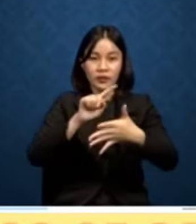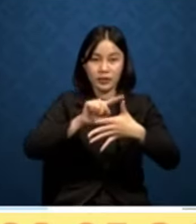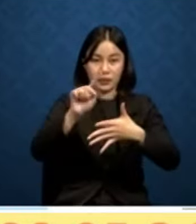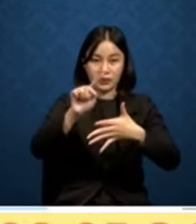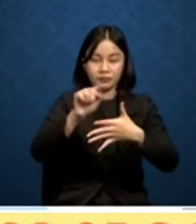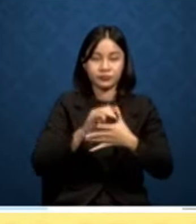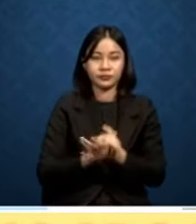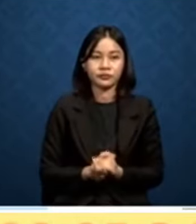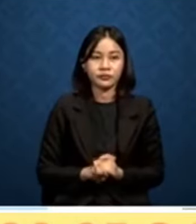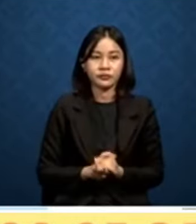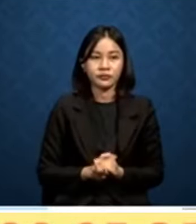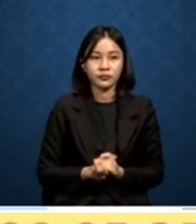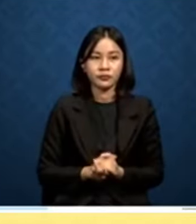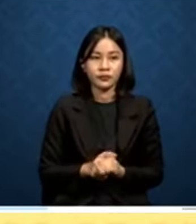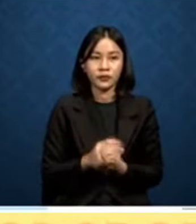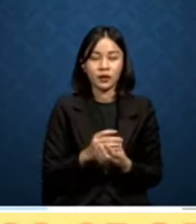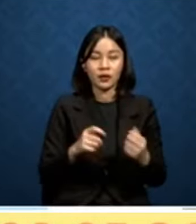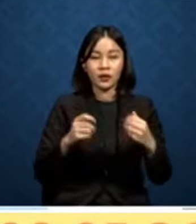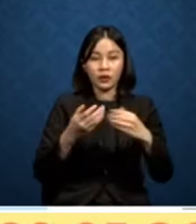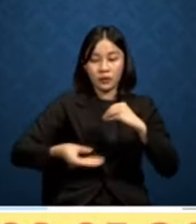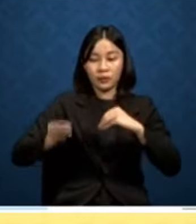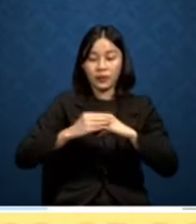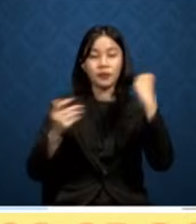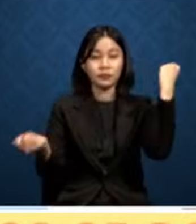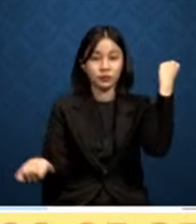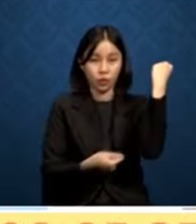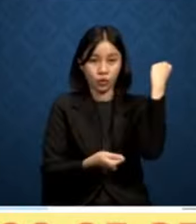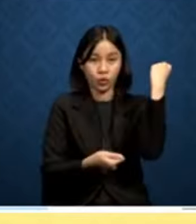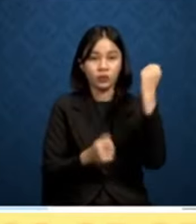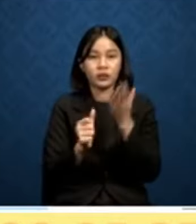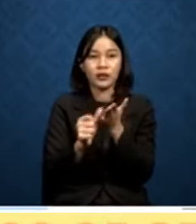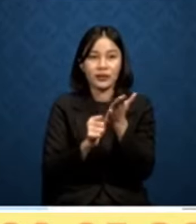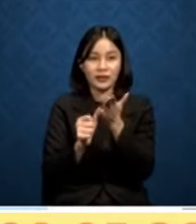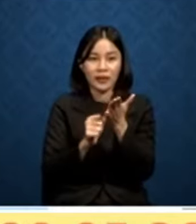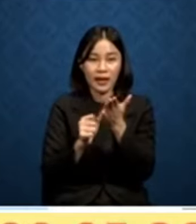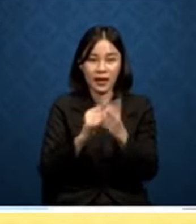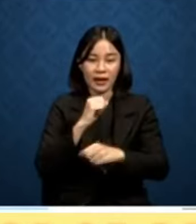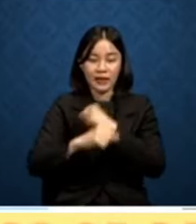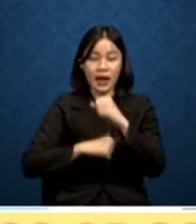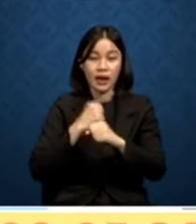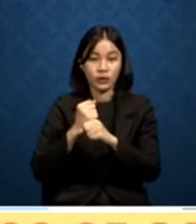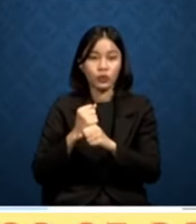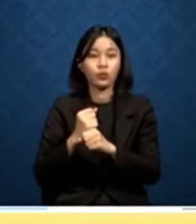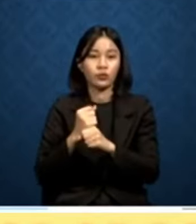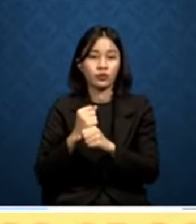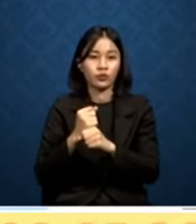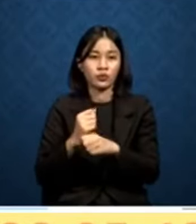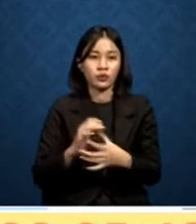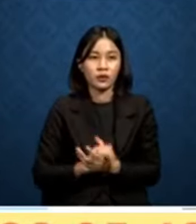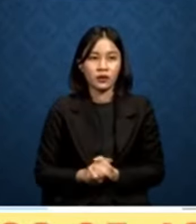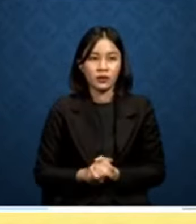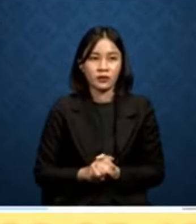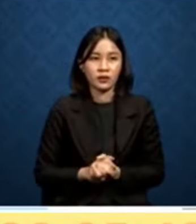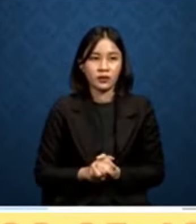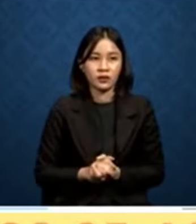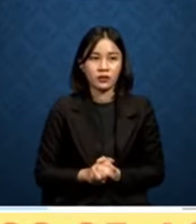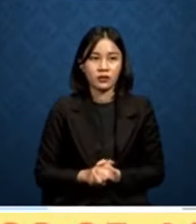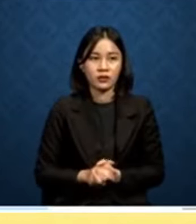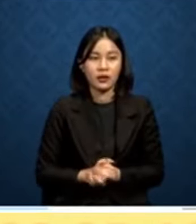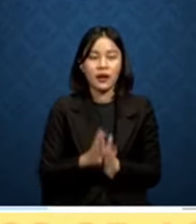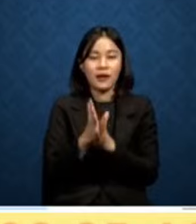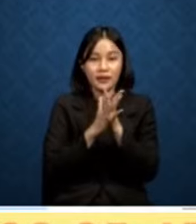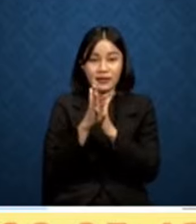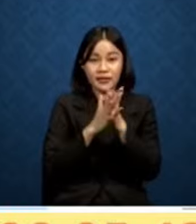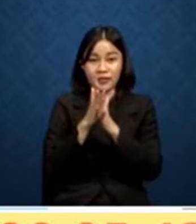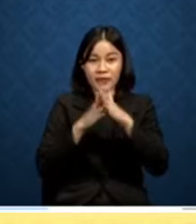เลยเนี่ยก็คือการเพิ่มโทษนะครับแล้วก็แก้ไขอายุความอย่างทเห็นนะครับแรแ่ชม้อย